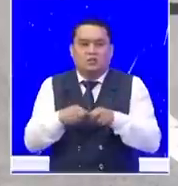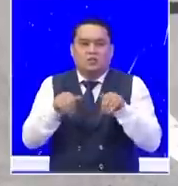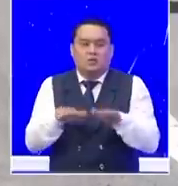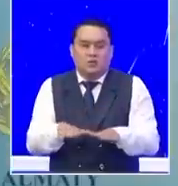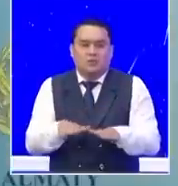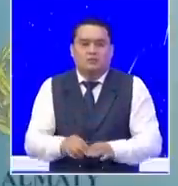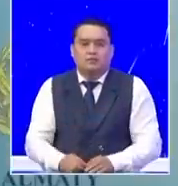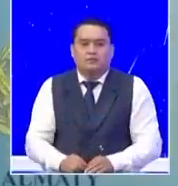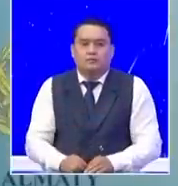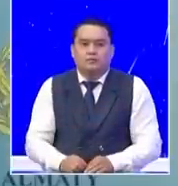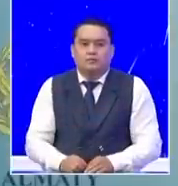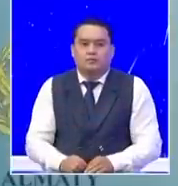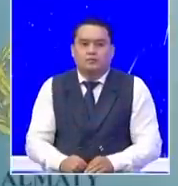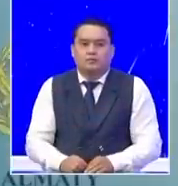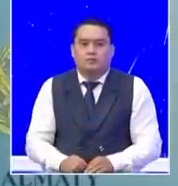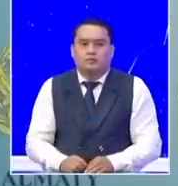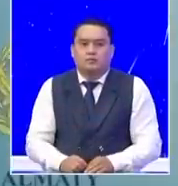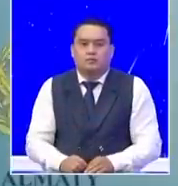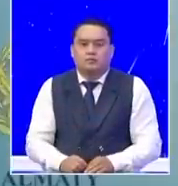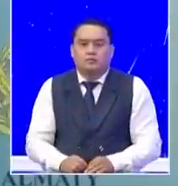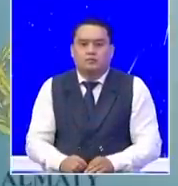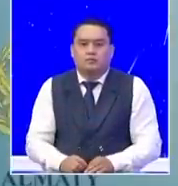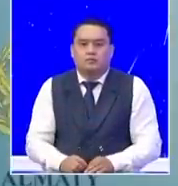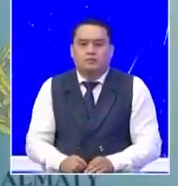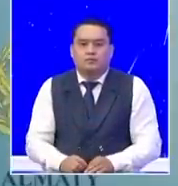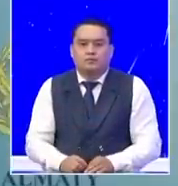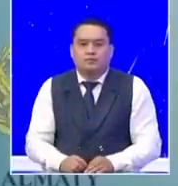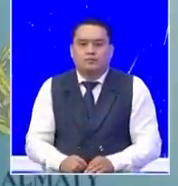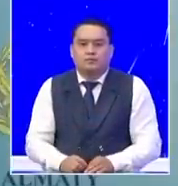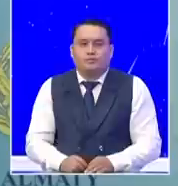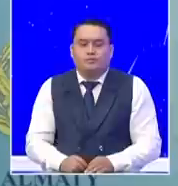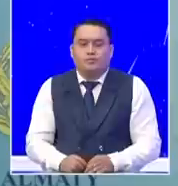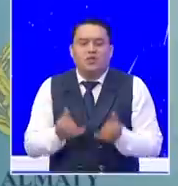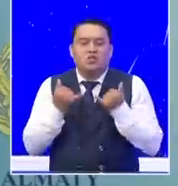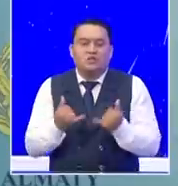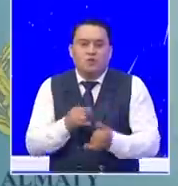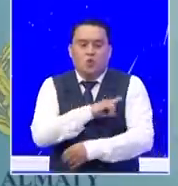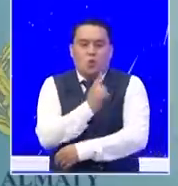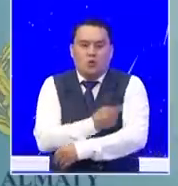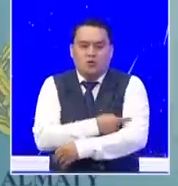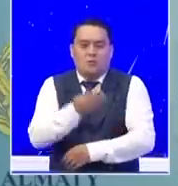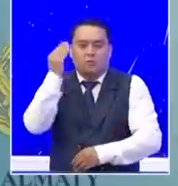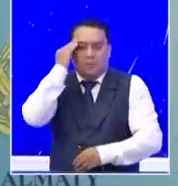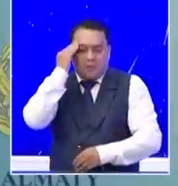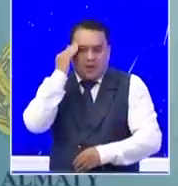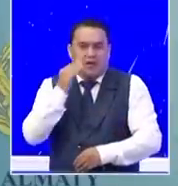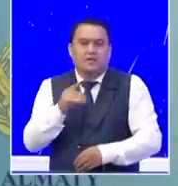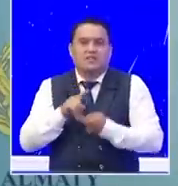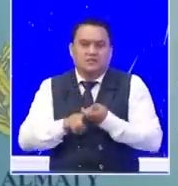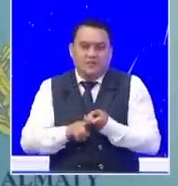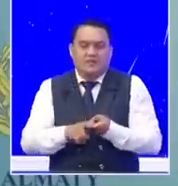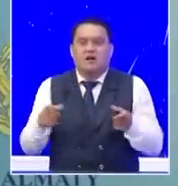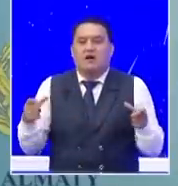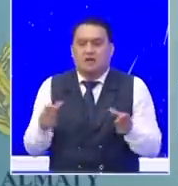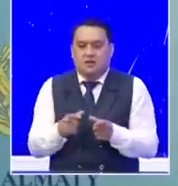кратчайшие сроки. На сегодняшний день по Алматинской области усилены как профилактические, так и практические меры в связи с